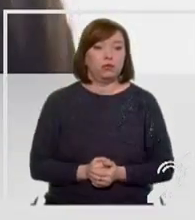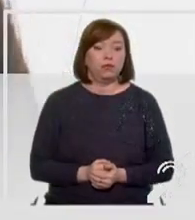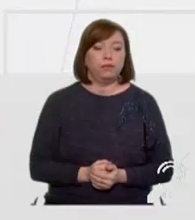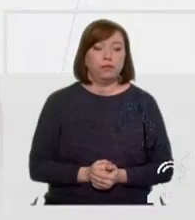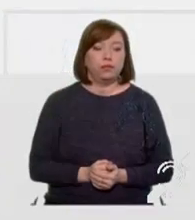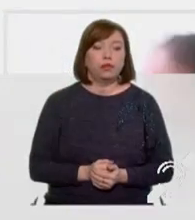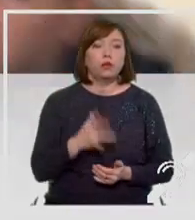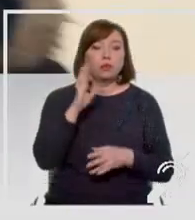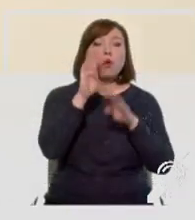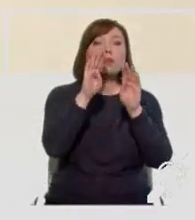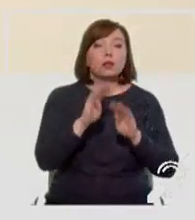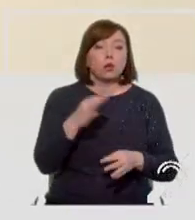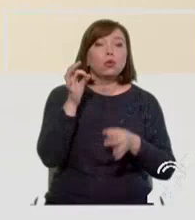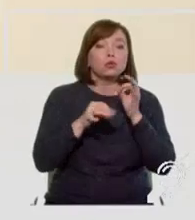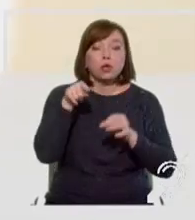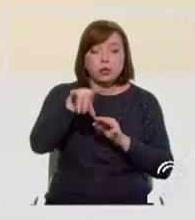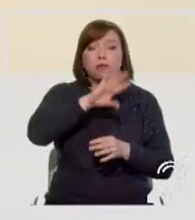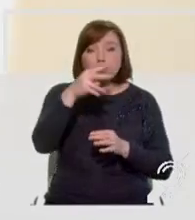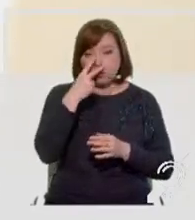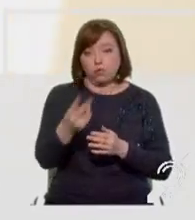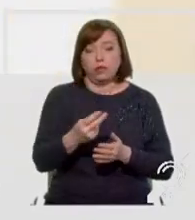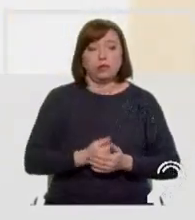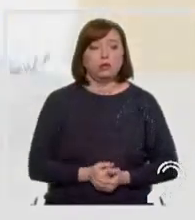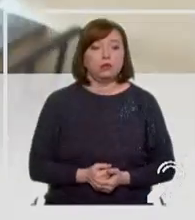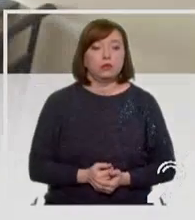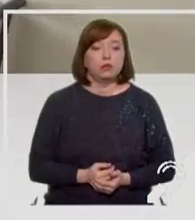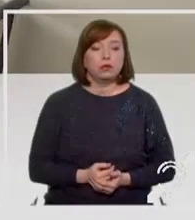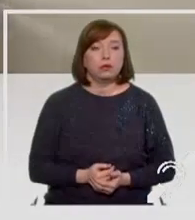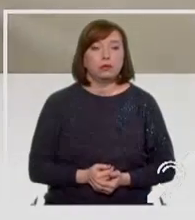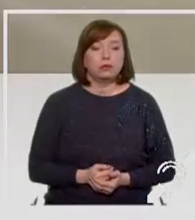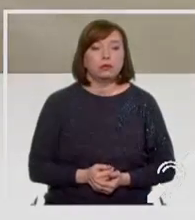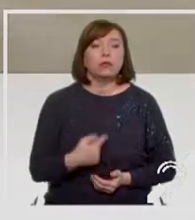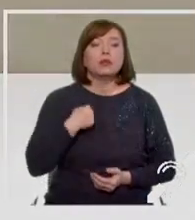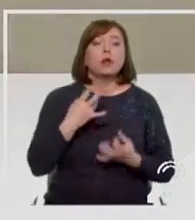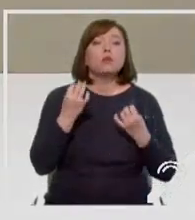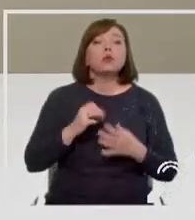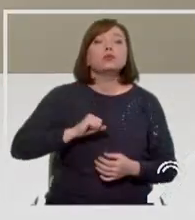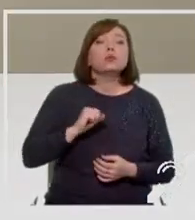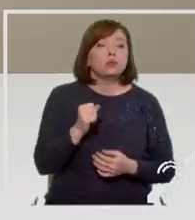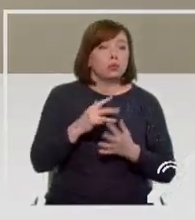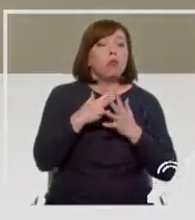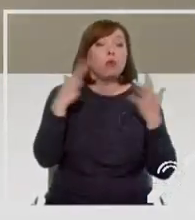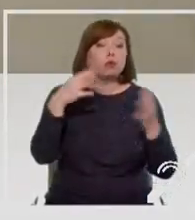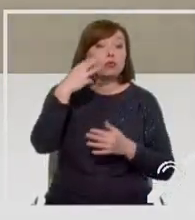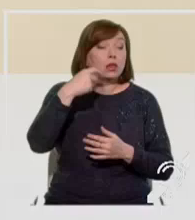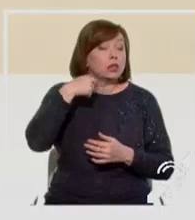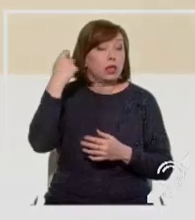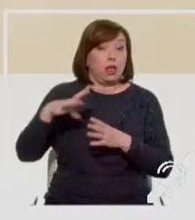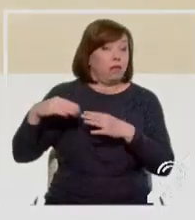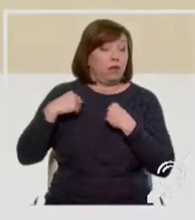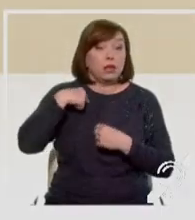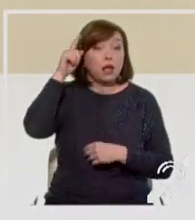ședința judecății și acolo s-a aflat tot ce am spus eu. Dar dumneavoastră? Sunt un prieten de mai mult de 30 de ani, asta e tot.